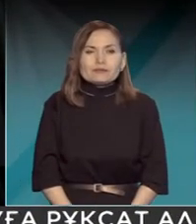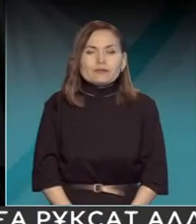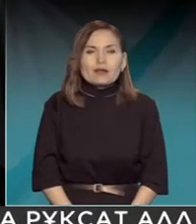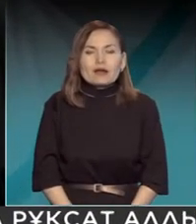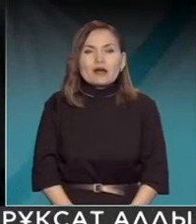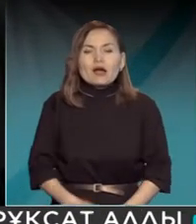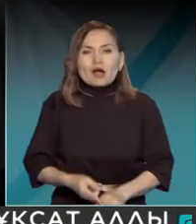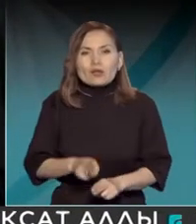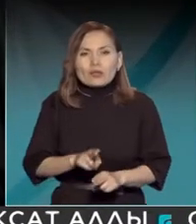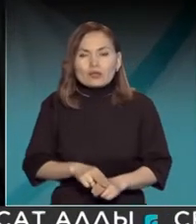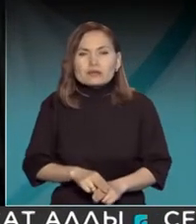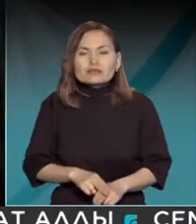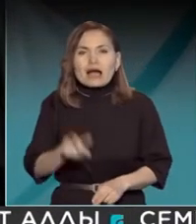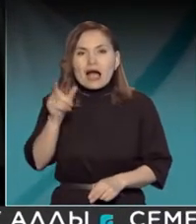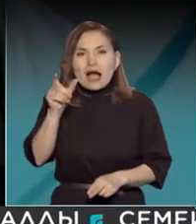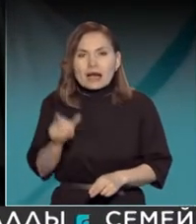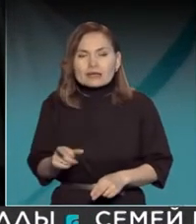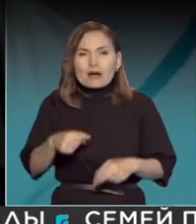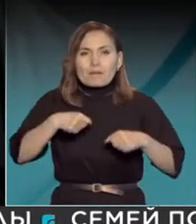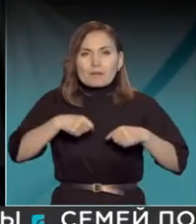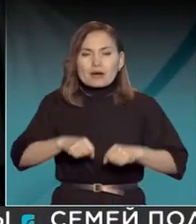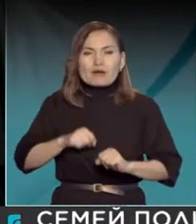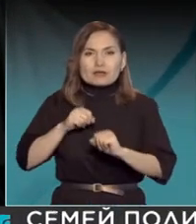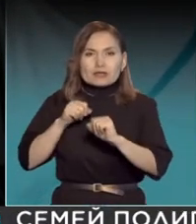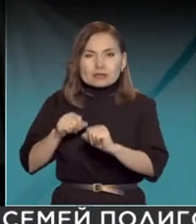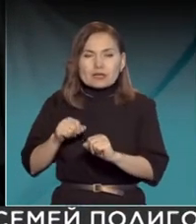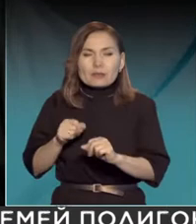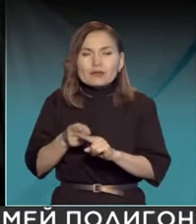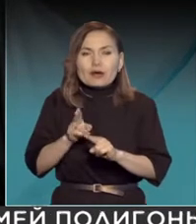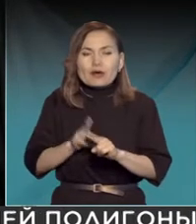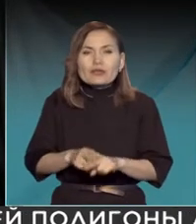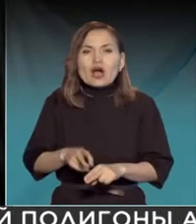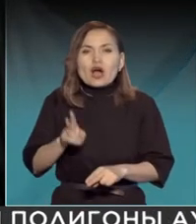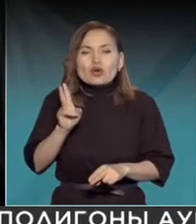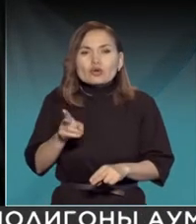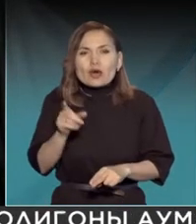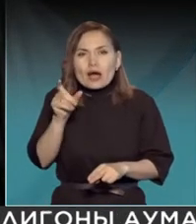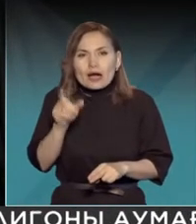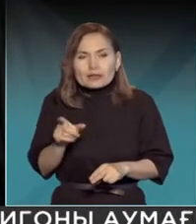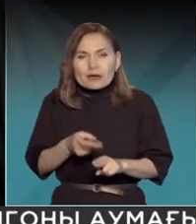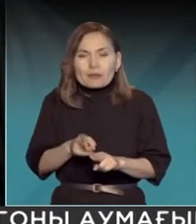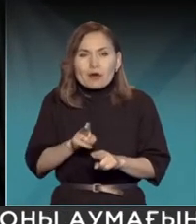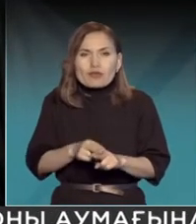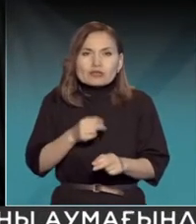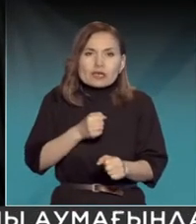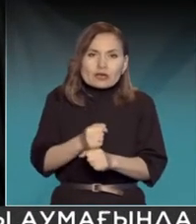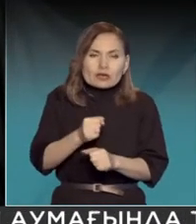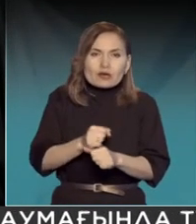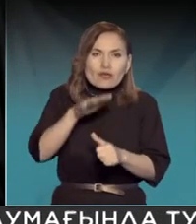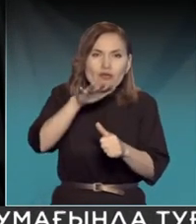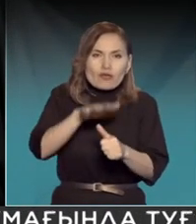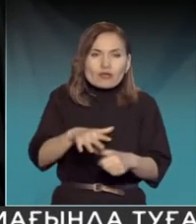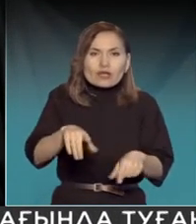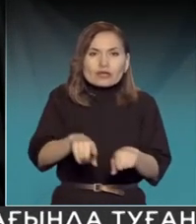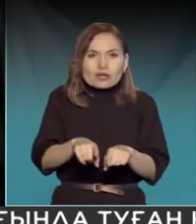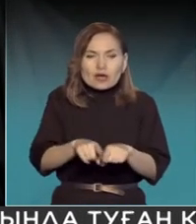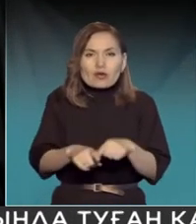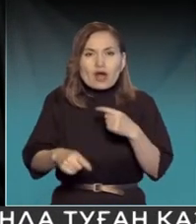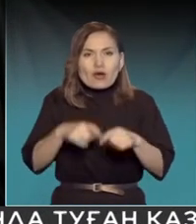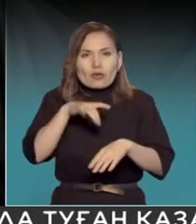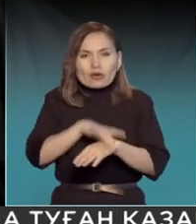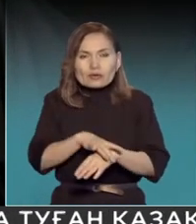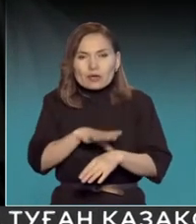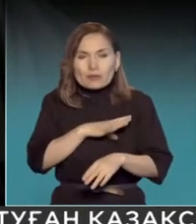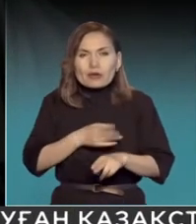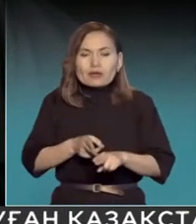Азаптауға жол беретіндер жазаның сөзсіз және қатал болатынын түсіну керек. Соңғы 3 жылда бізге көбірек жүгінгендерді 3 санатқа бөлуге болады. Біріншісі